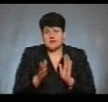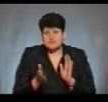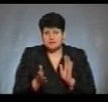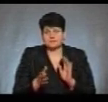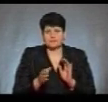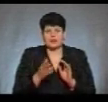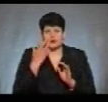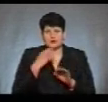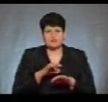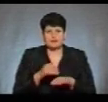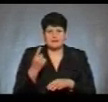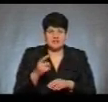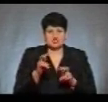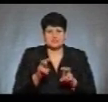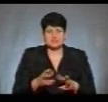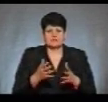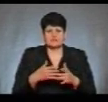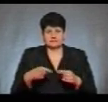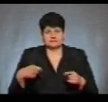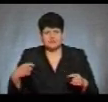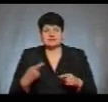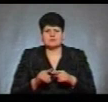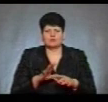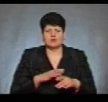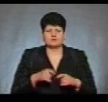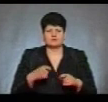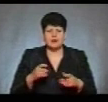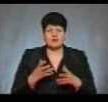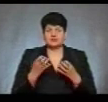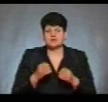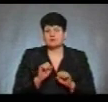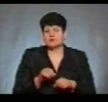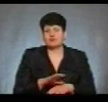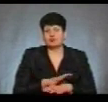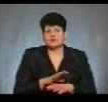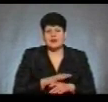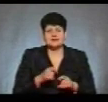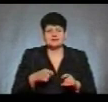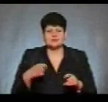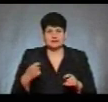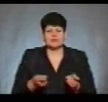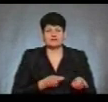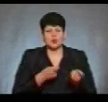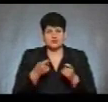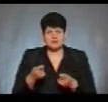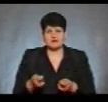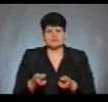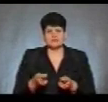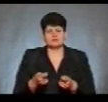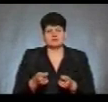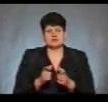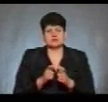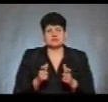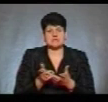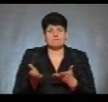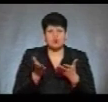Відповідно, коли вони провели перше засідання і так далі, з цим, можливо, була затримка. Але, можливо, ще була і затримка в самій доставці самих іменних запрошень,